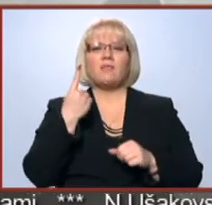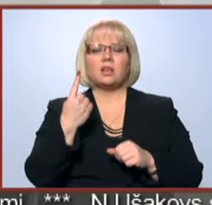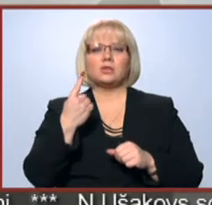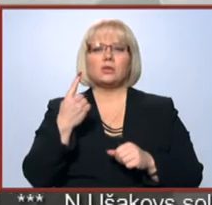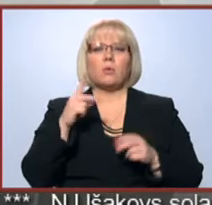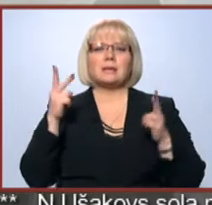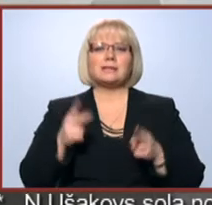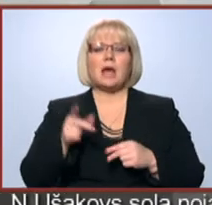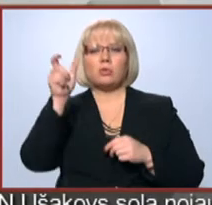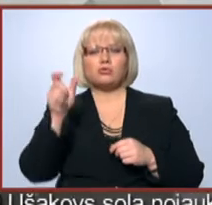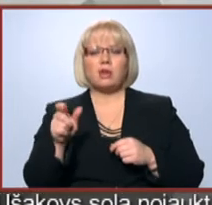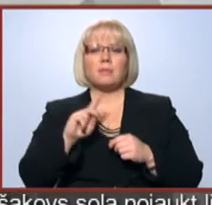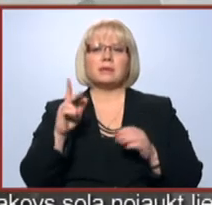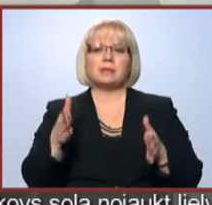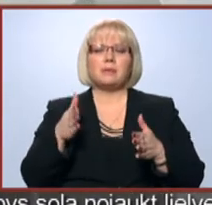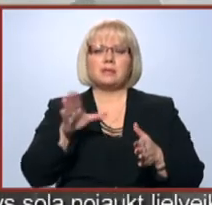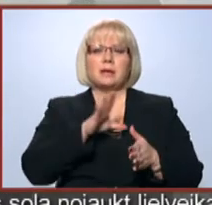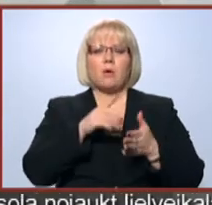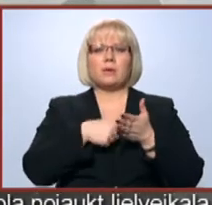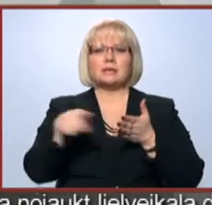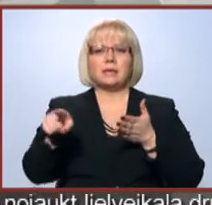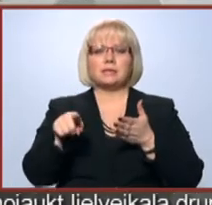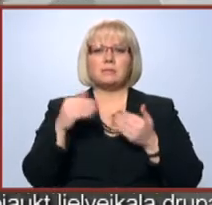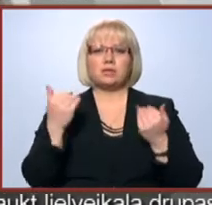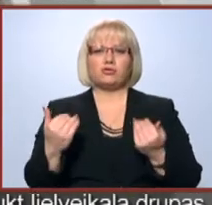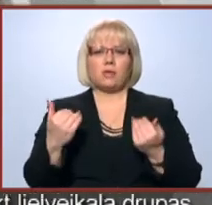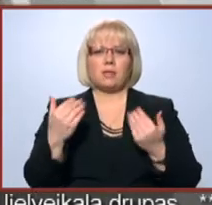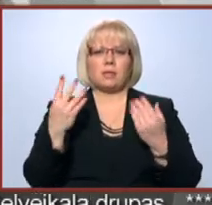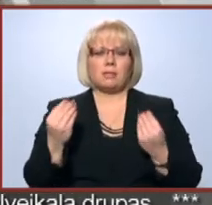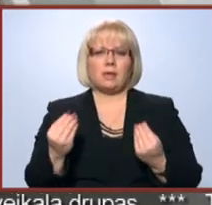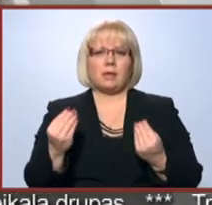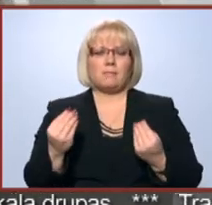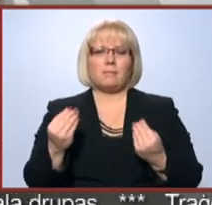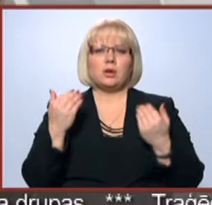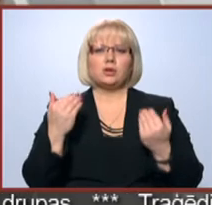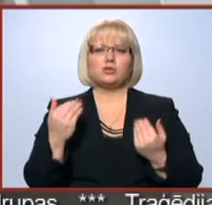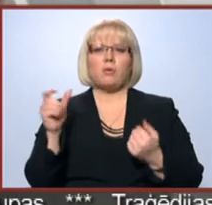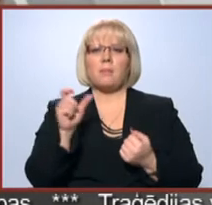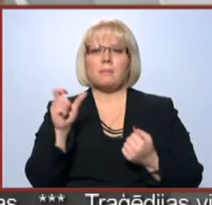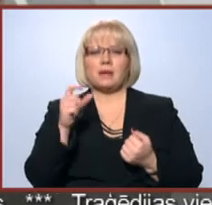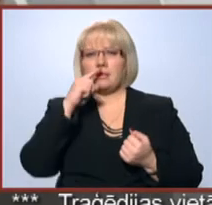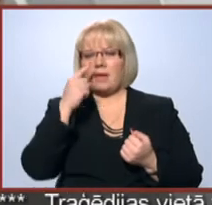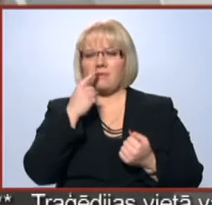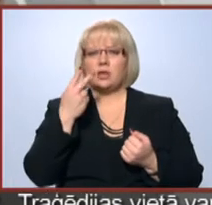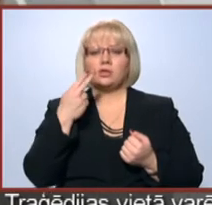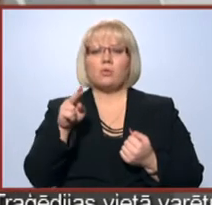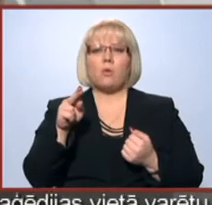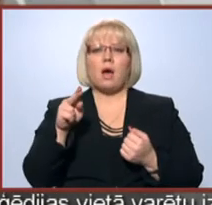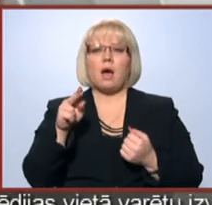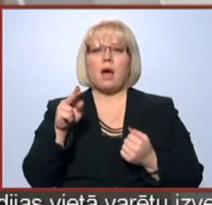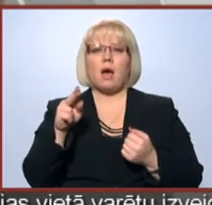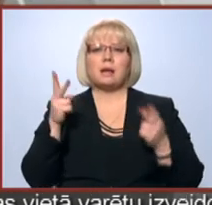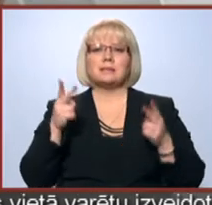cietušajiem, kas ir bijis jūsu slimnīcā, kurš būtu jau izrakstījis līdz šim brīdim? Nē, šobrīd neviens no cietušajiem